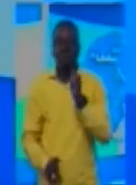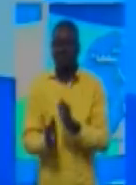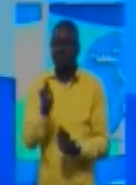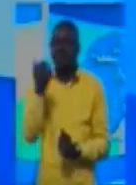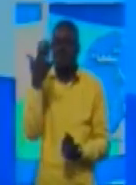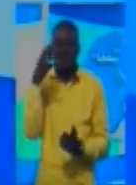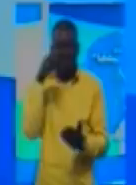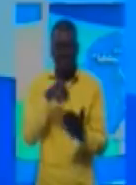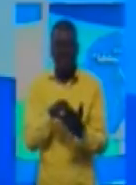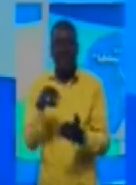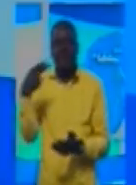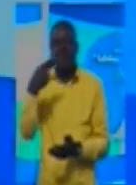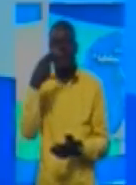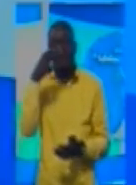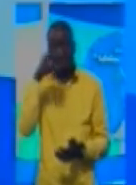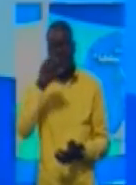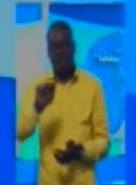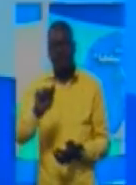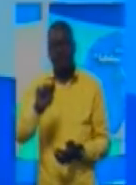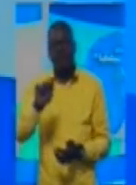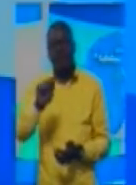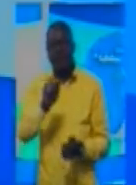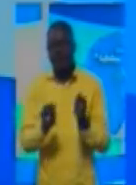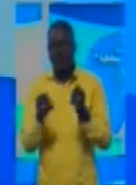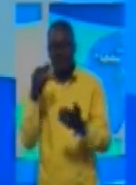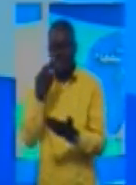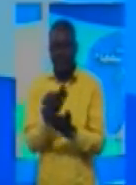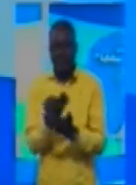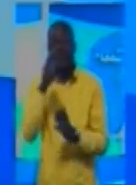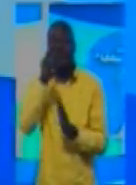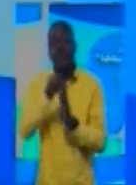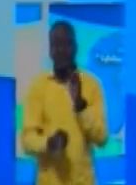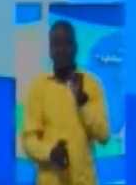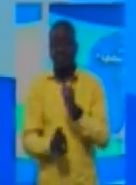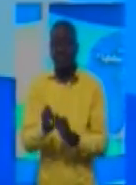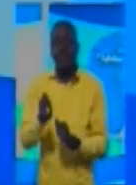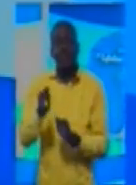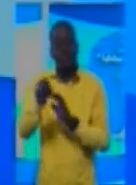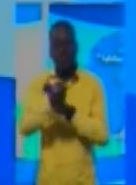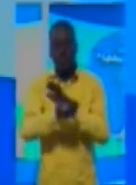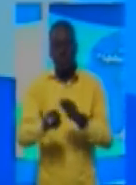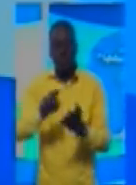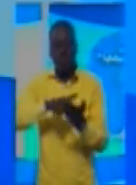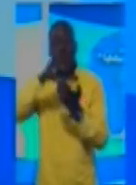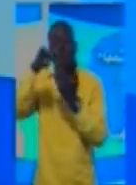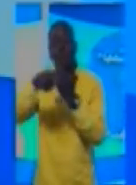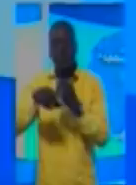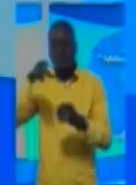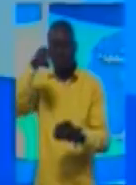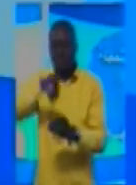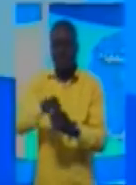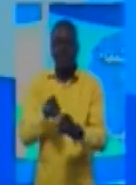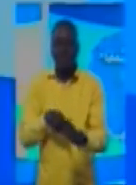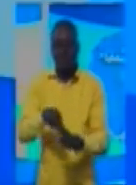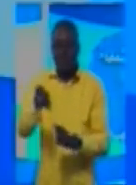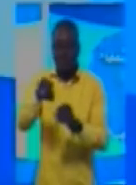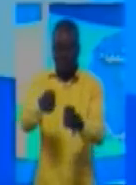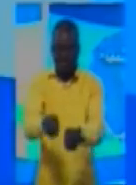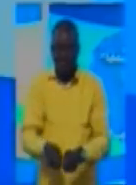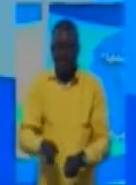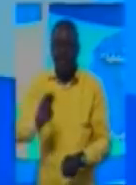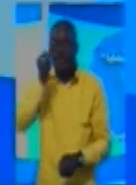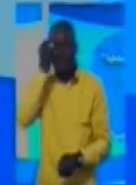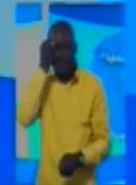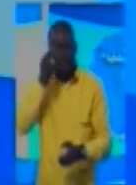5000 hectares de périmètre et le financement de plus de 2000 sous-projets dans le domaine de l'agriculture. Le ministre en